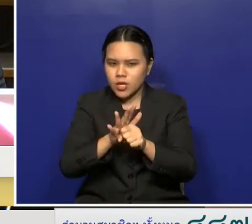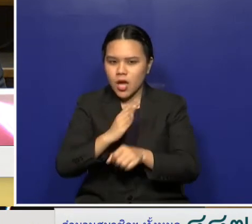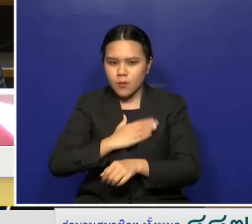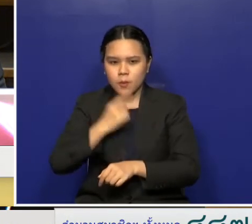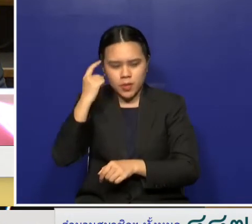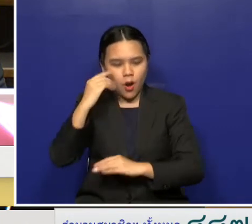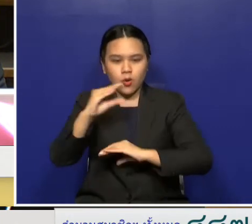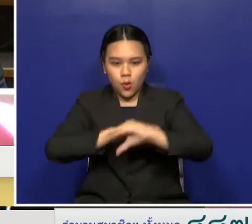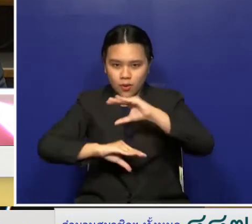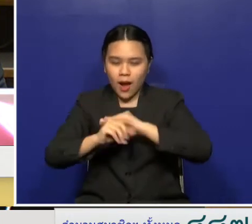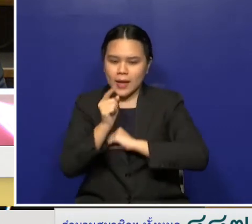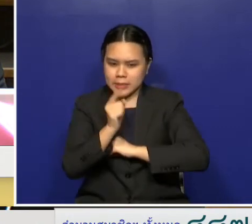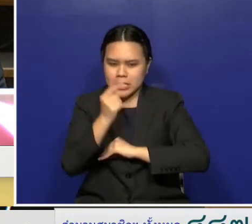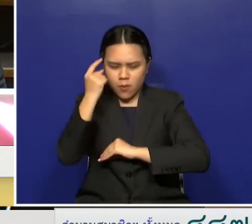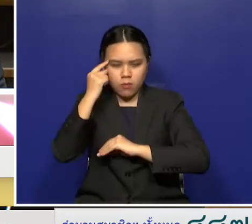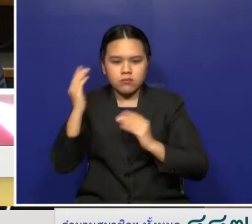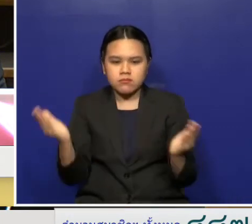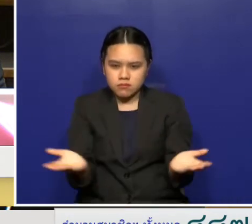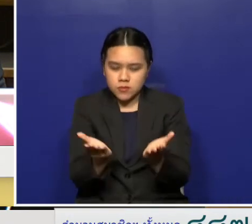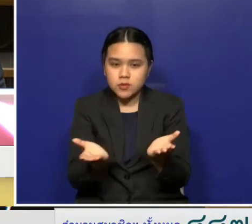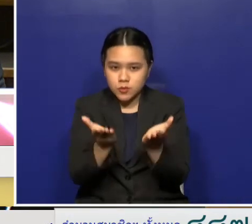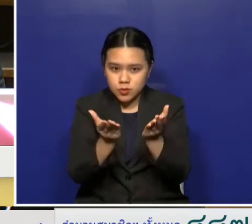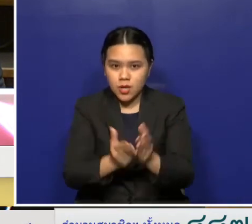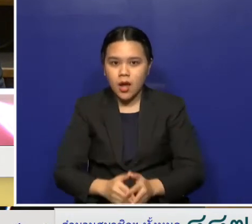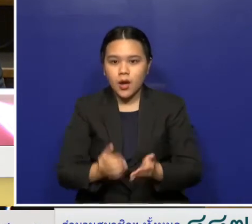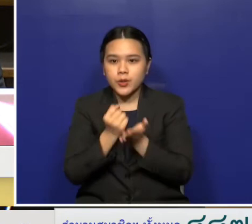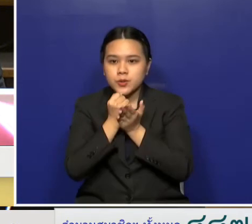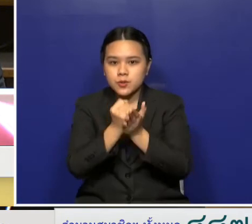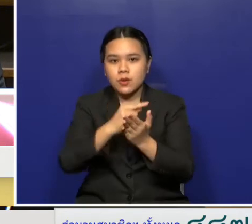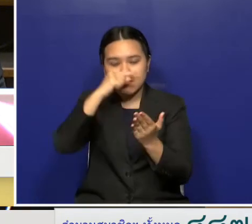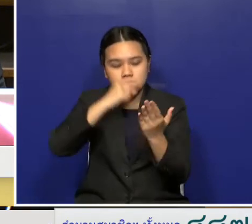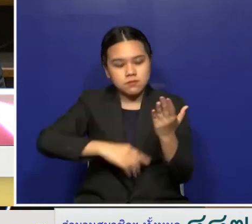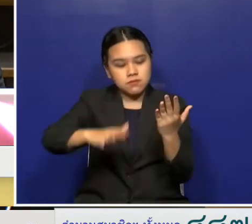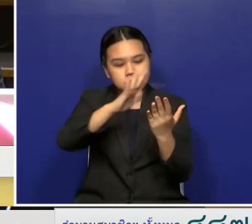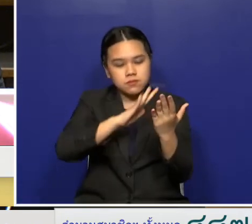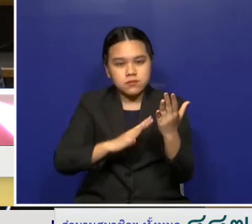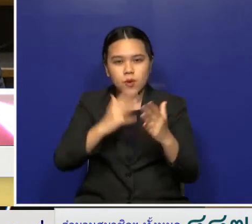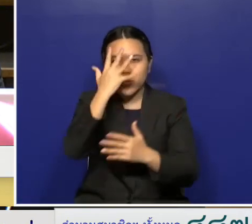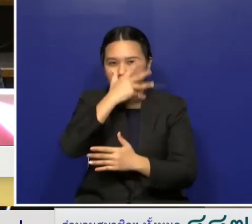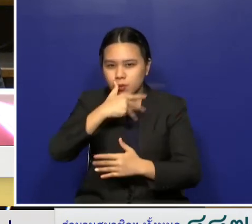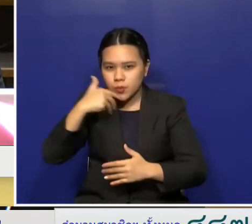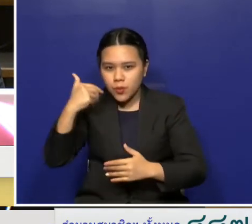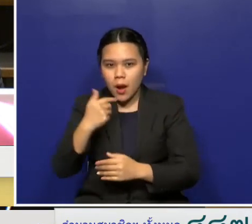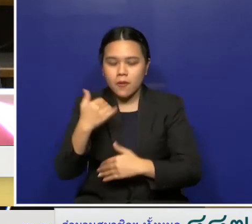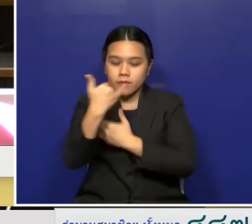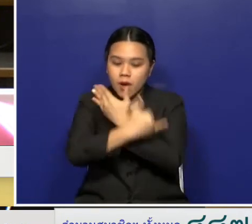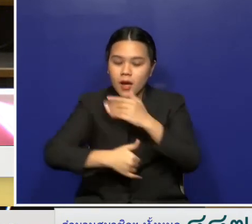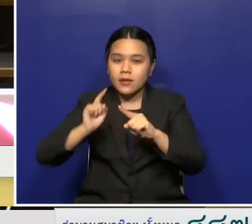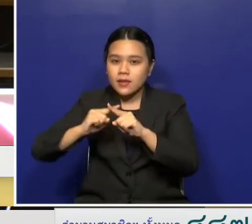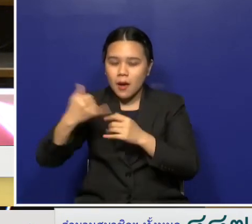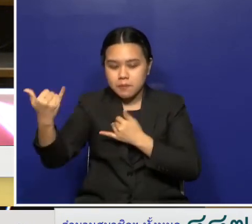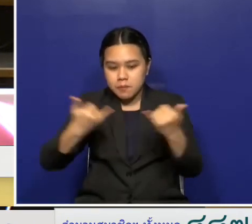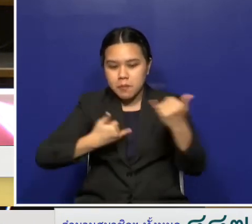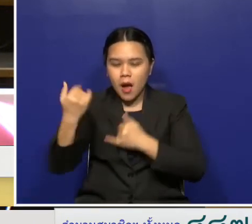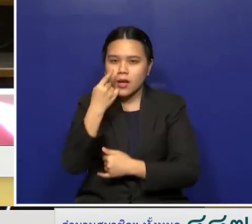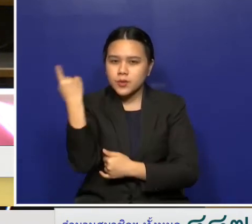กล่าวั้นนี้ น่าจะสร้างเมือง ใครมความวยงาม 5 เพื่อให้ต่างประเทฯมาต้องเที่ยว